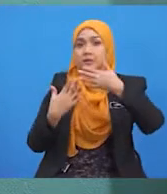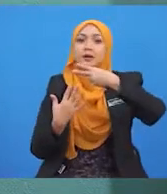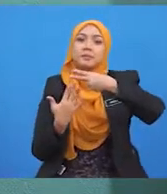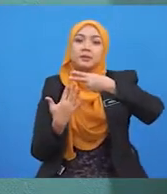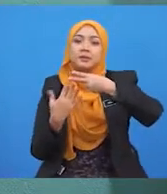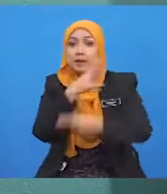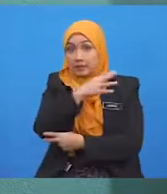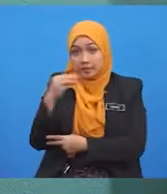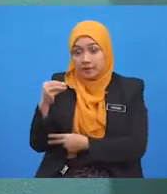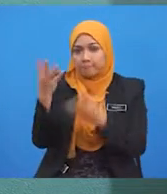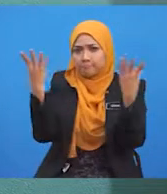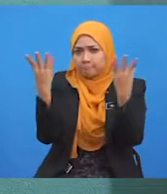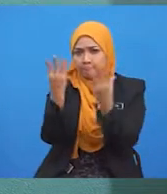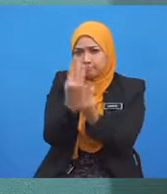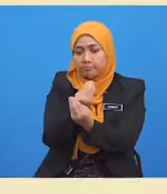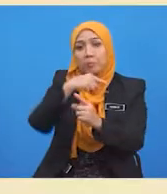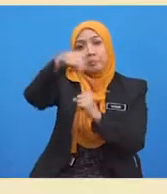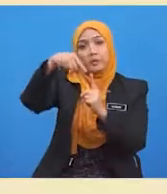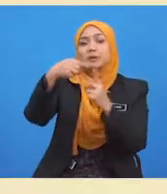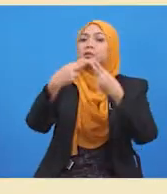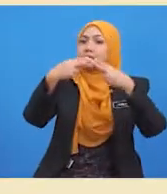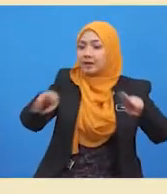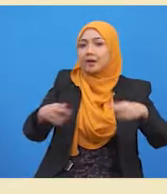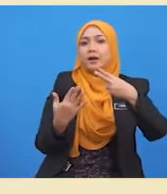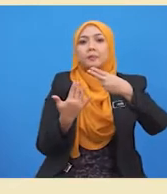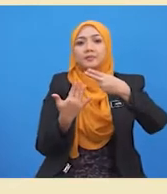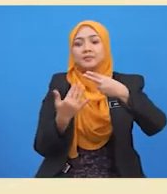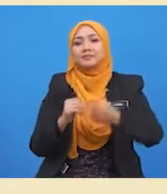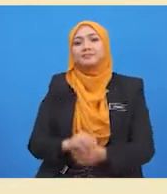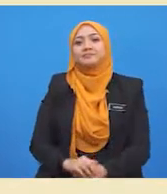hujan mengejutkan apabila kehilangan HB